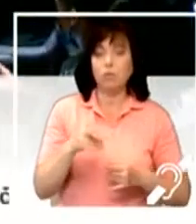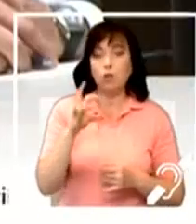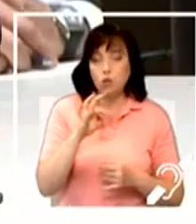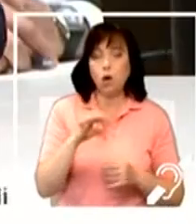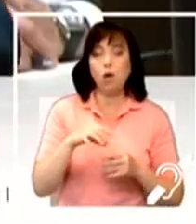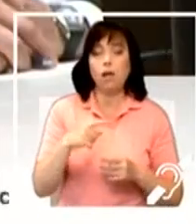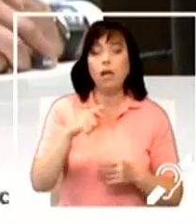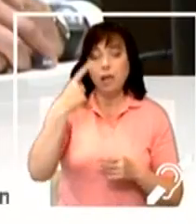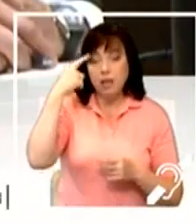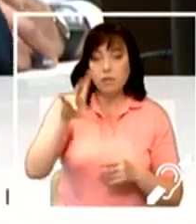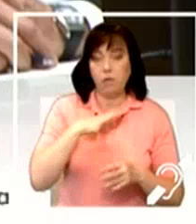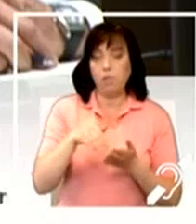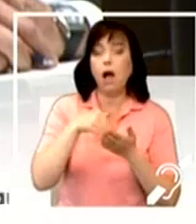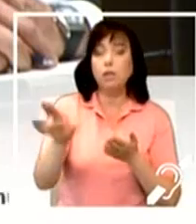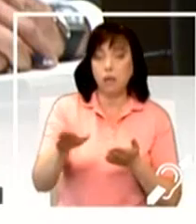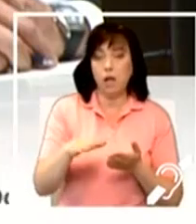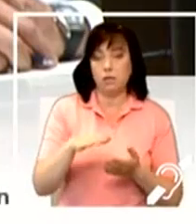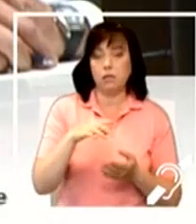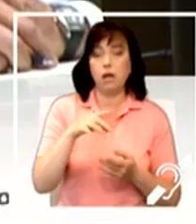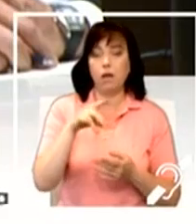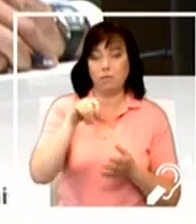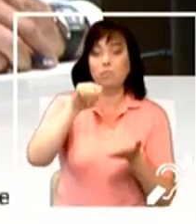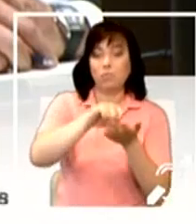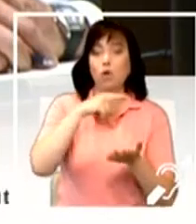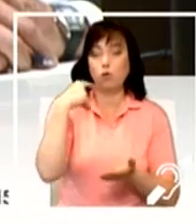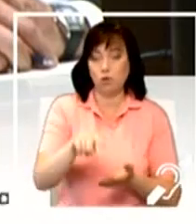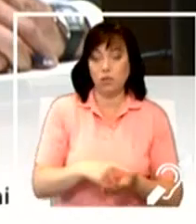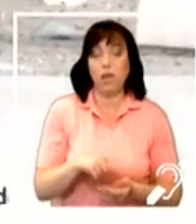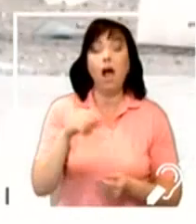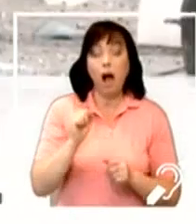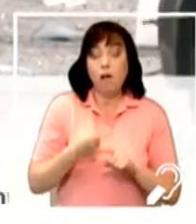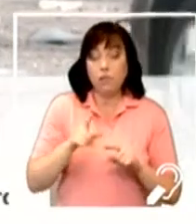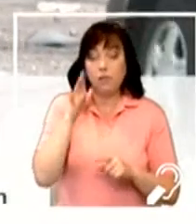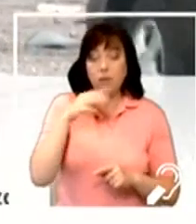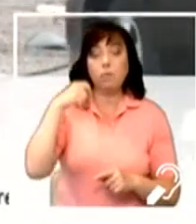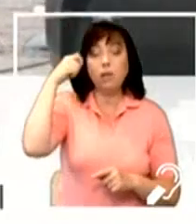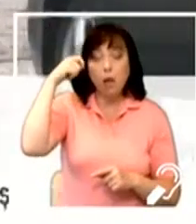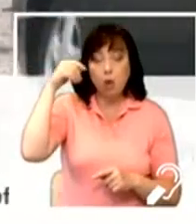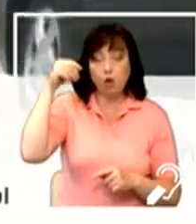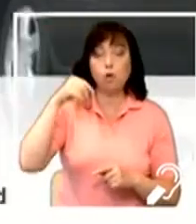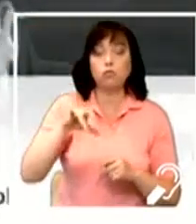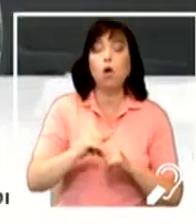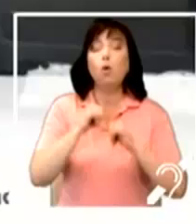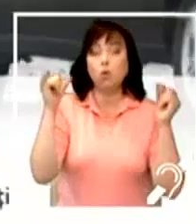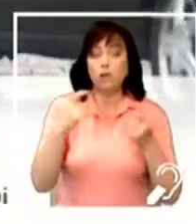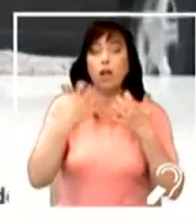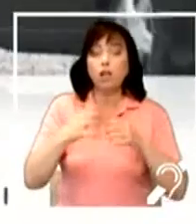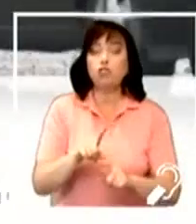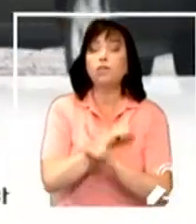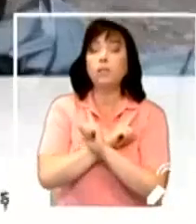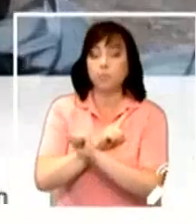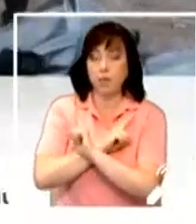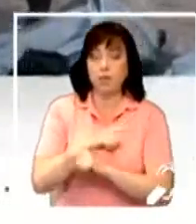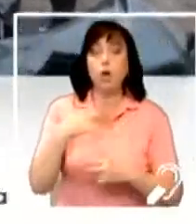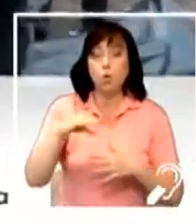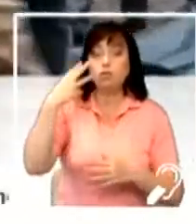fost respinsă de Rusia, care și-a folosit dreptul de veto. Între timp, la Zaporojie a crescut bilanțul atacului asupra unui convoi umanitar. 30